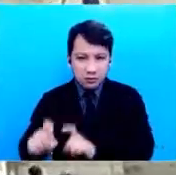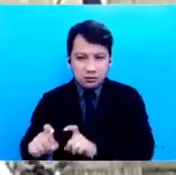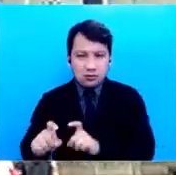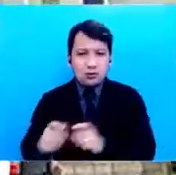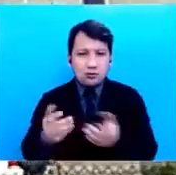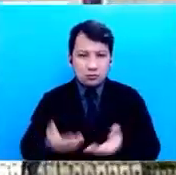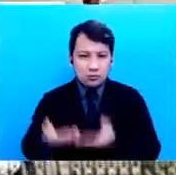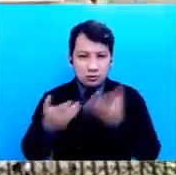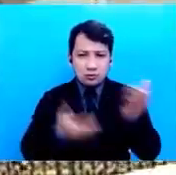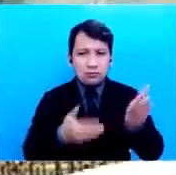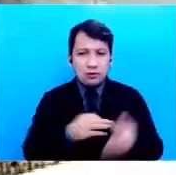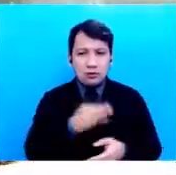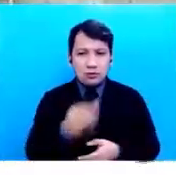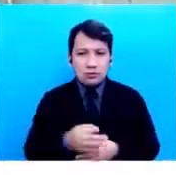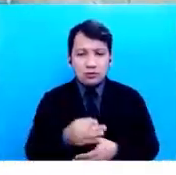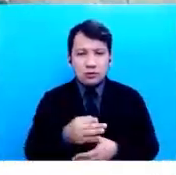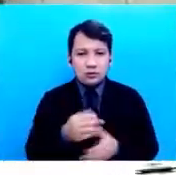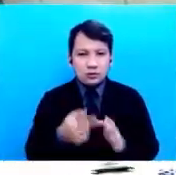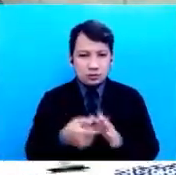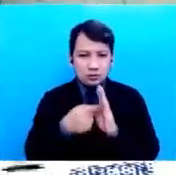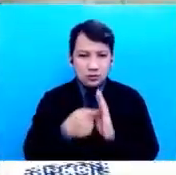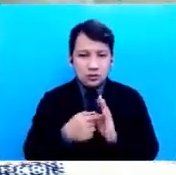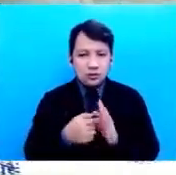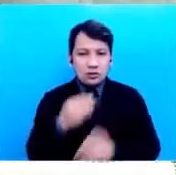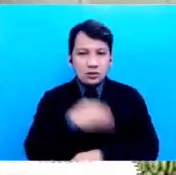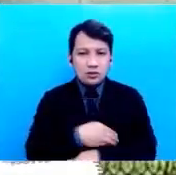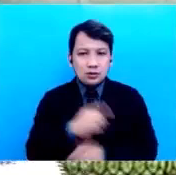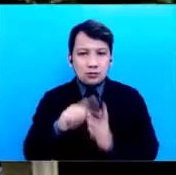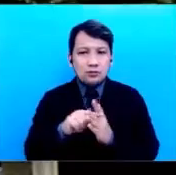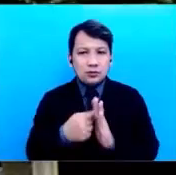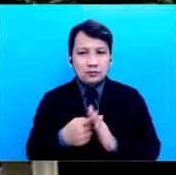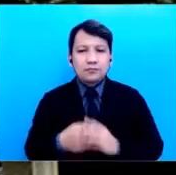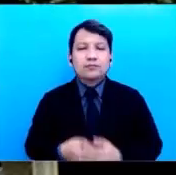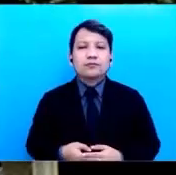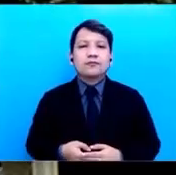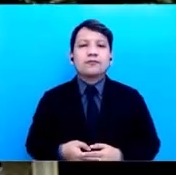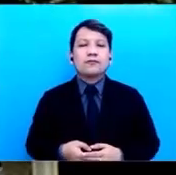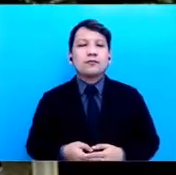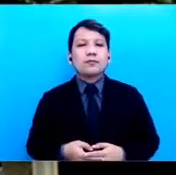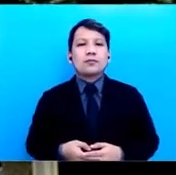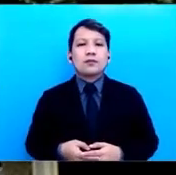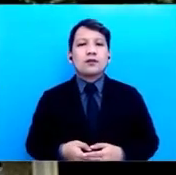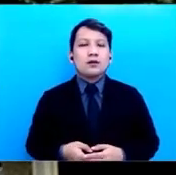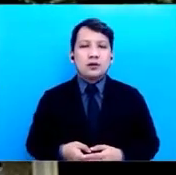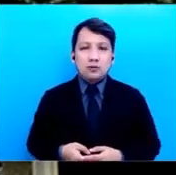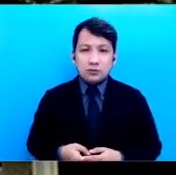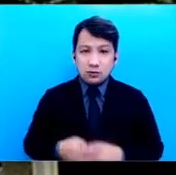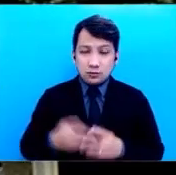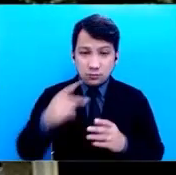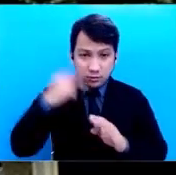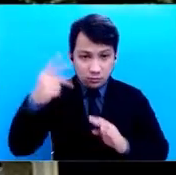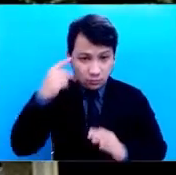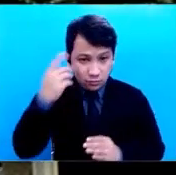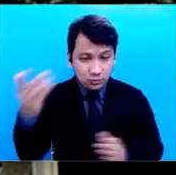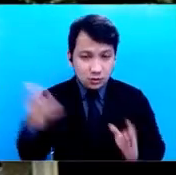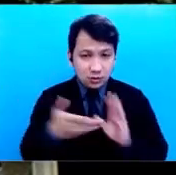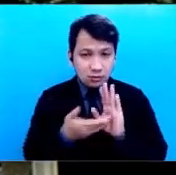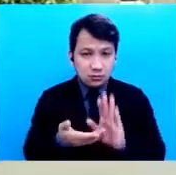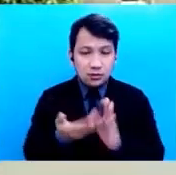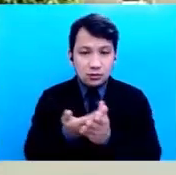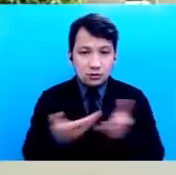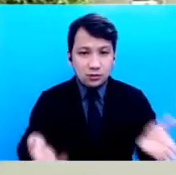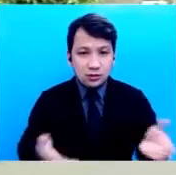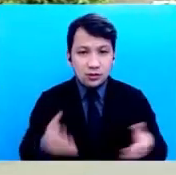ng formal request sa Unbank para masimulan ito. Okay, pwede yung lahat ng political parties, lalo-lalo na yung kanilang